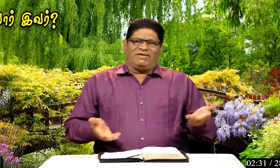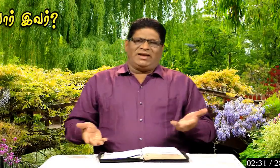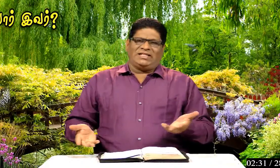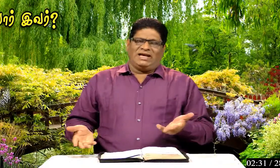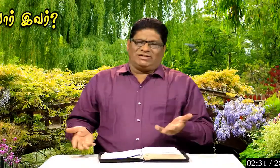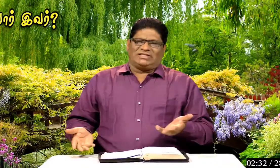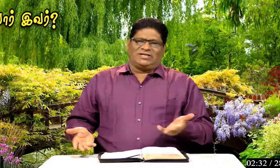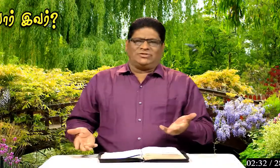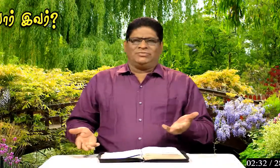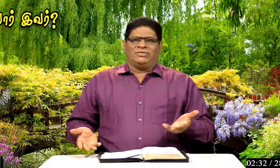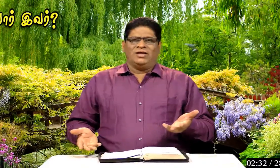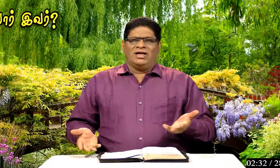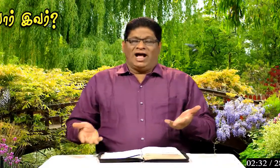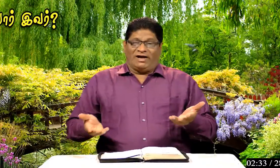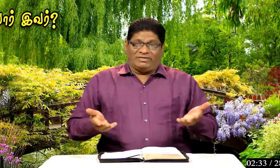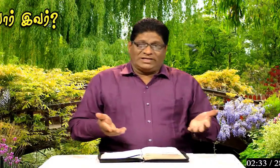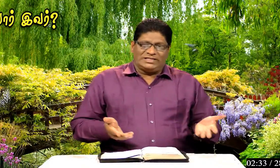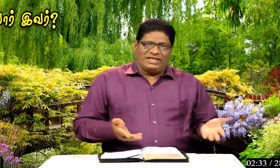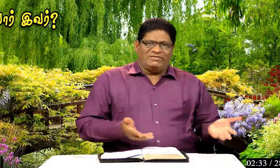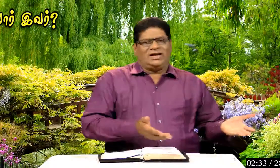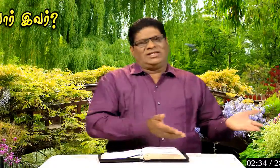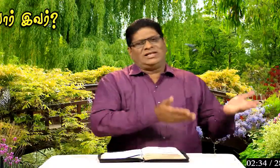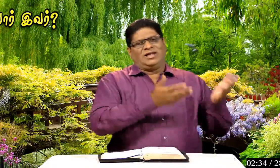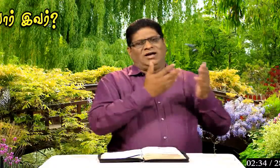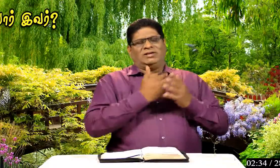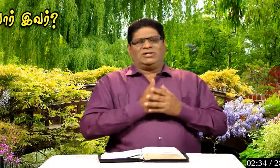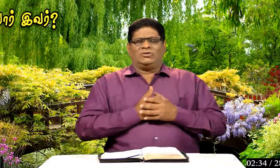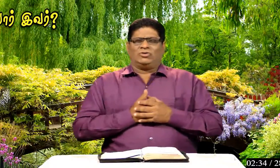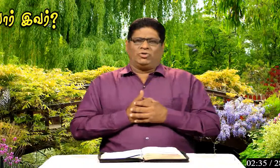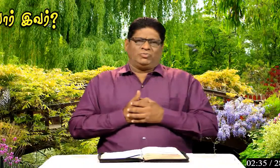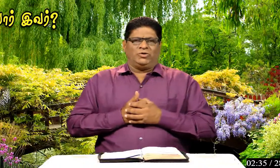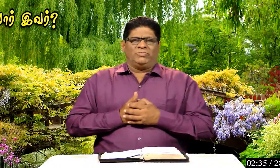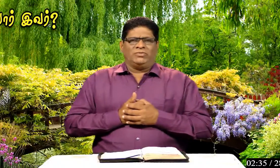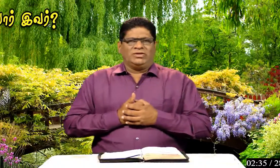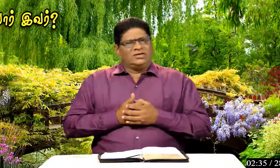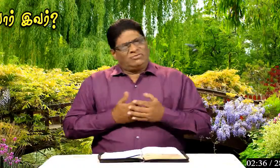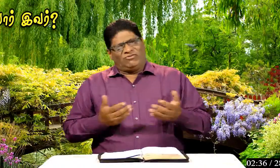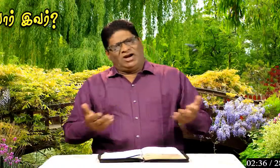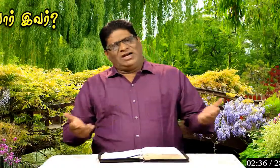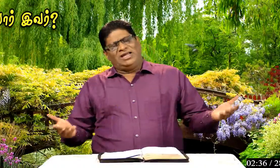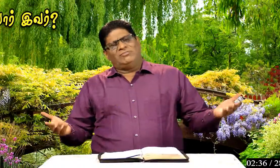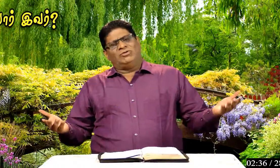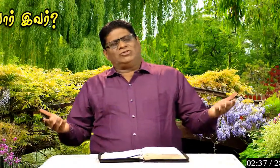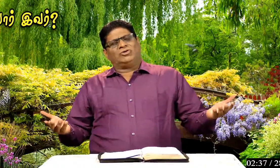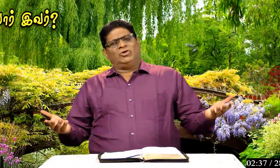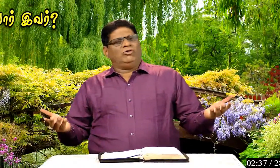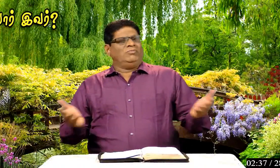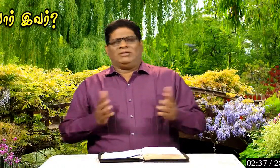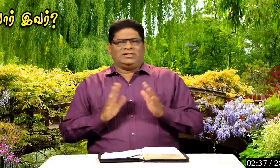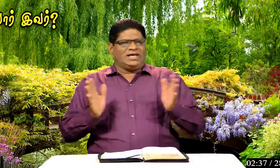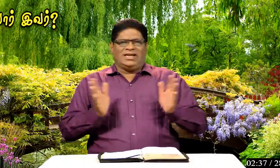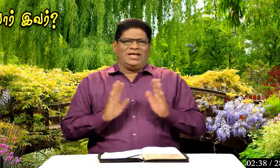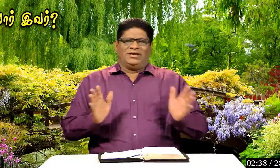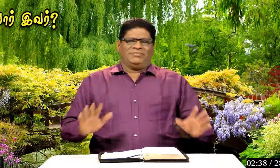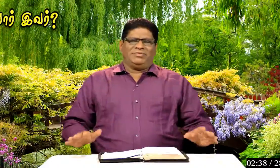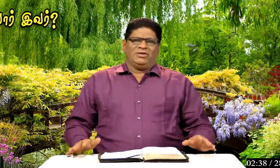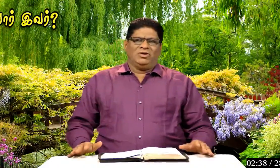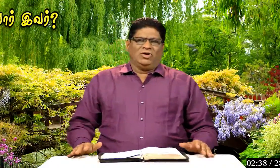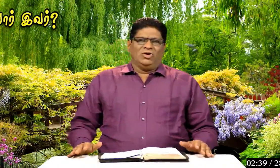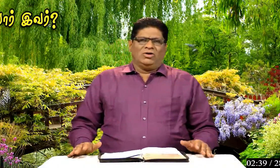நமக்கு தேவையானதை அவர் தரட்டும், அவருக்கு தேவையானதை நாம் ஏதாவது கொடுப்போம், வாழ்க்கையை முடித்துக் கொள்வோம் என்பது